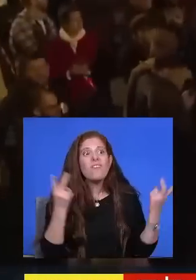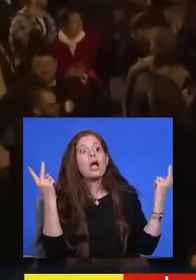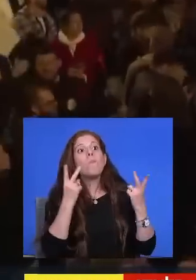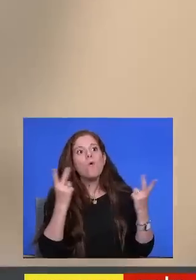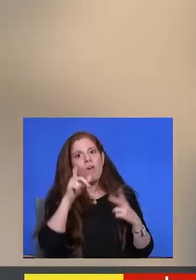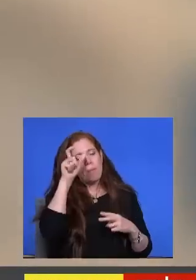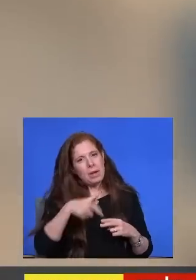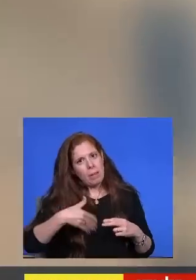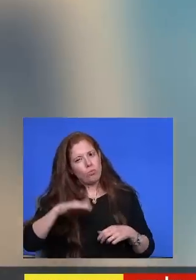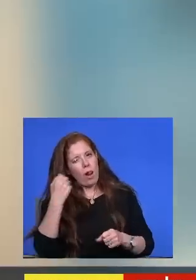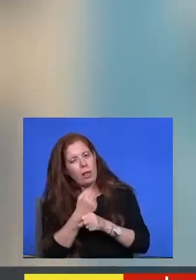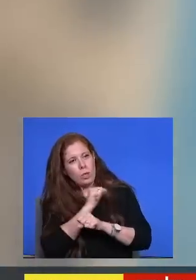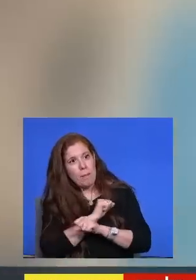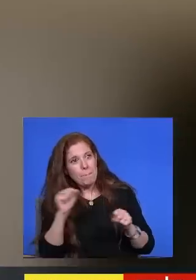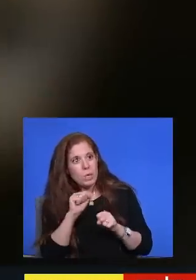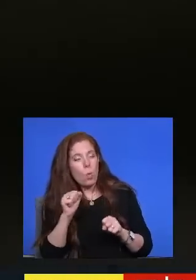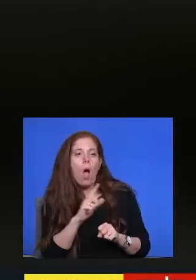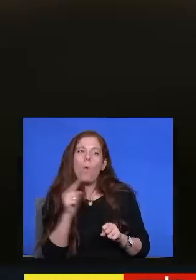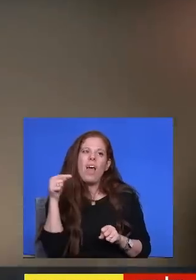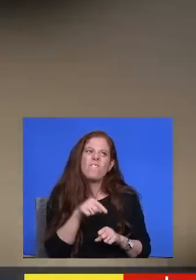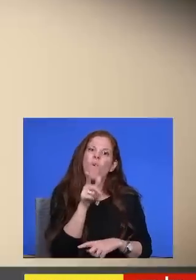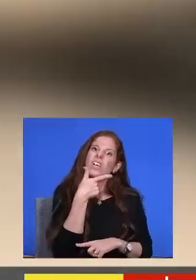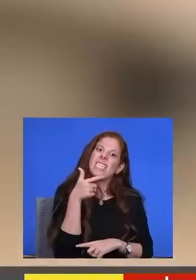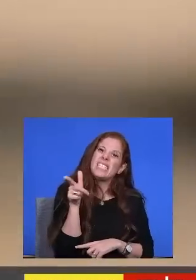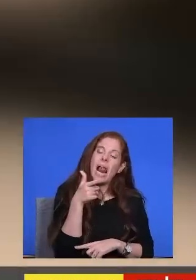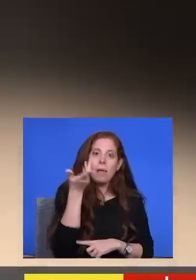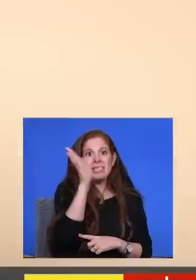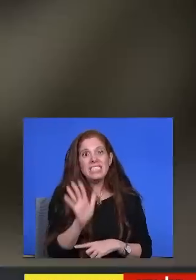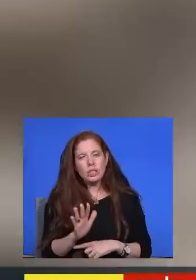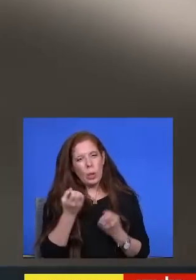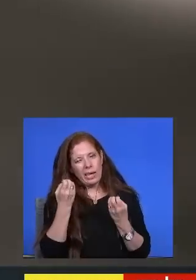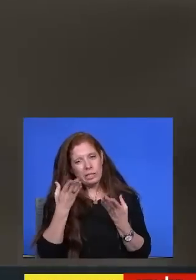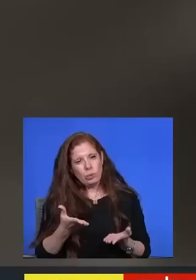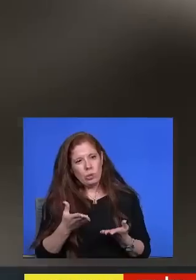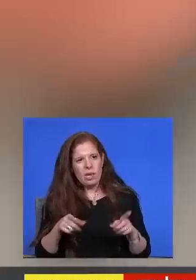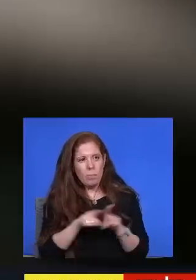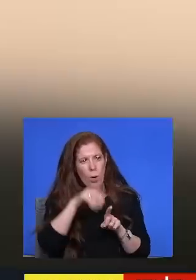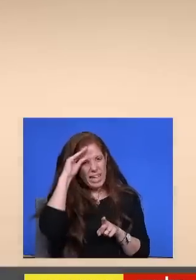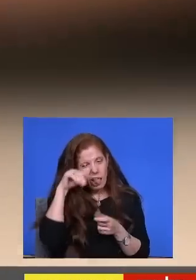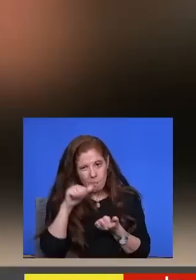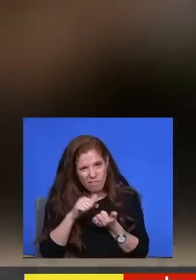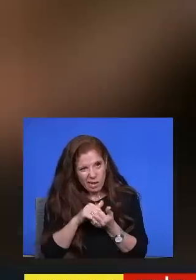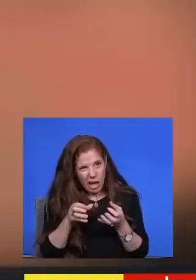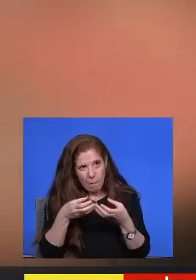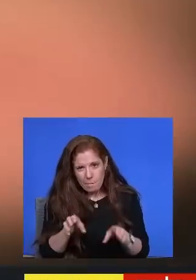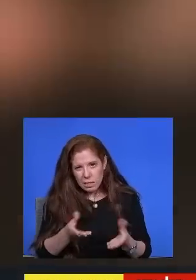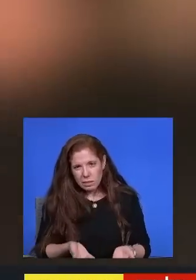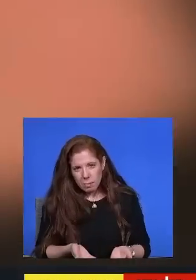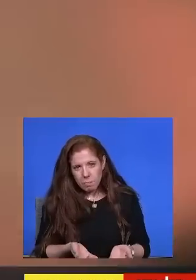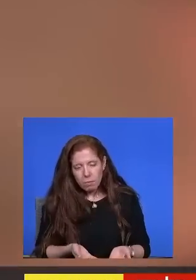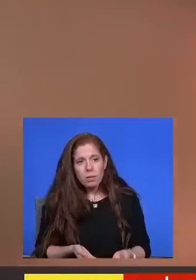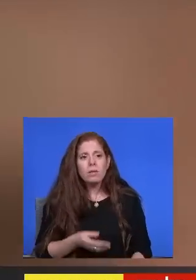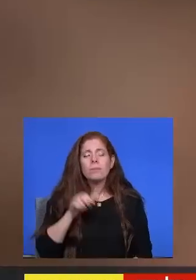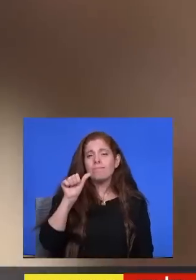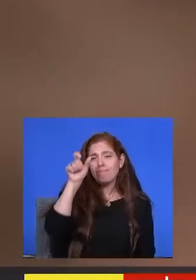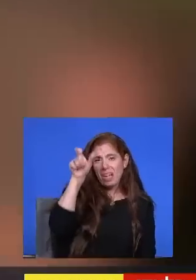שהולך לעשות פיגוע, הוא לא יבוא ויצלם סרטון כזה שטותי, כמו ילד מפגר עם ביצים. א' מתעקש כי